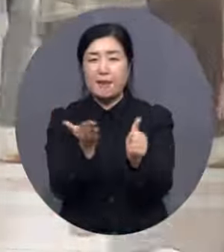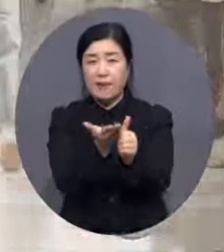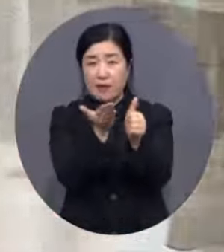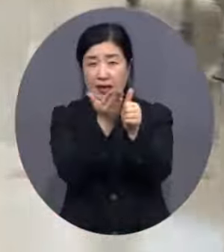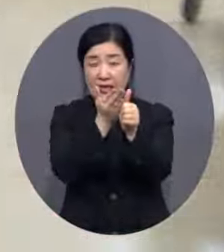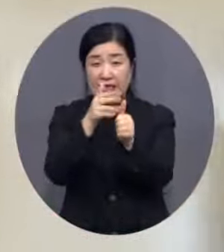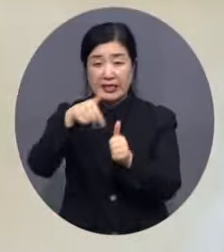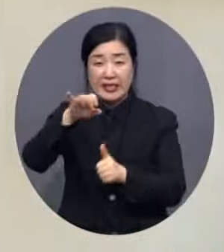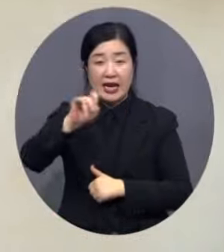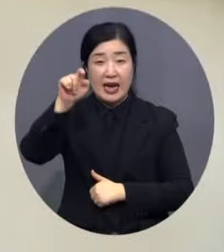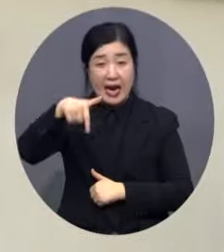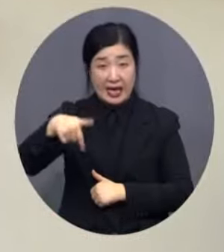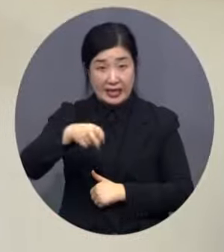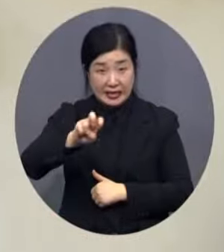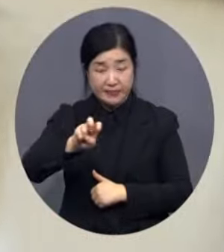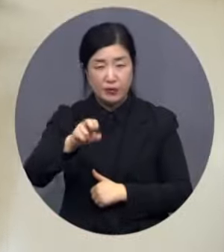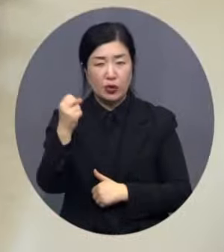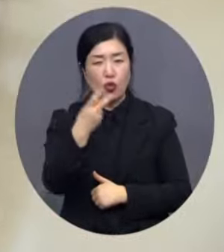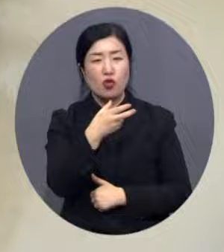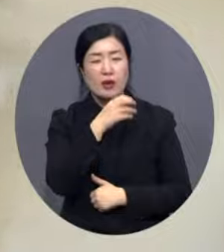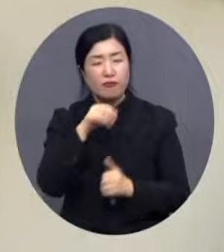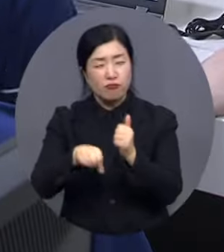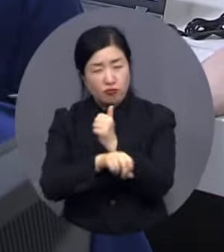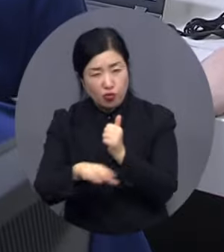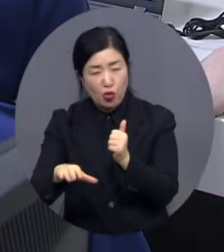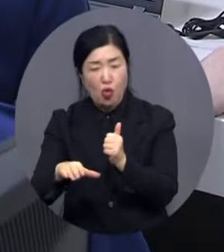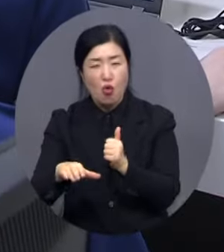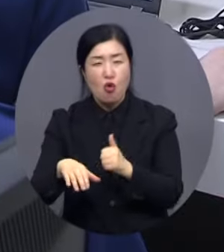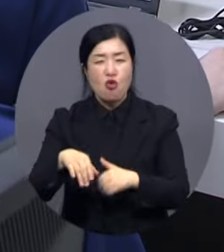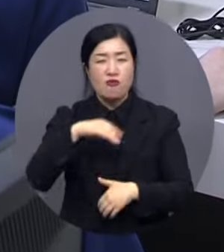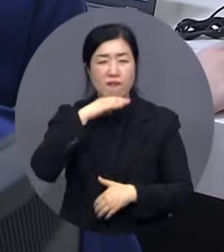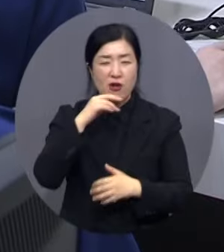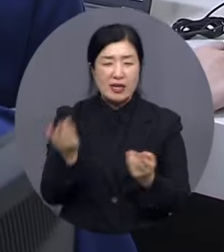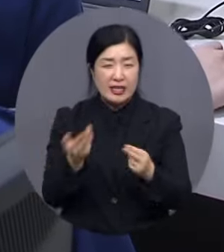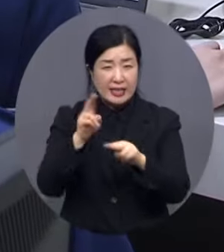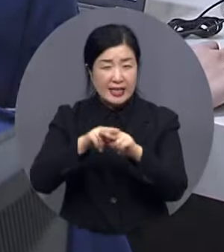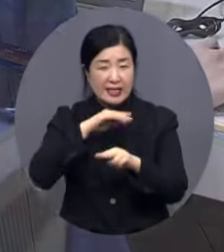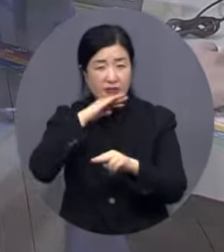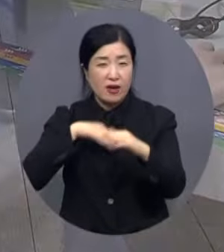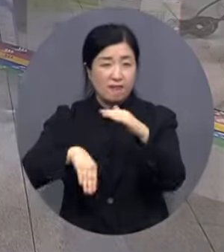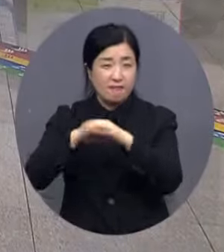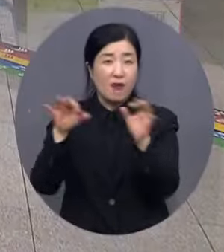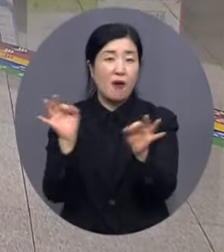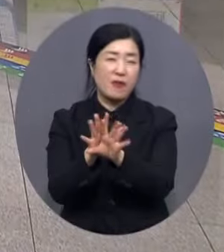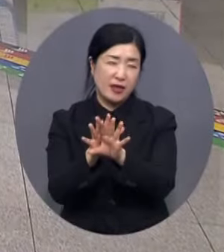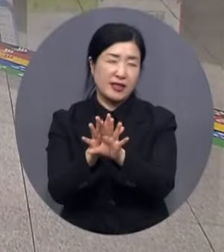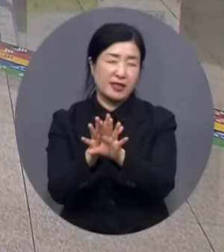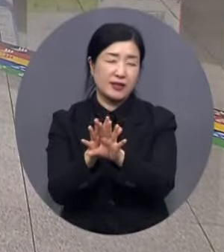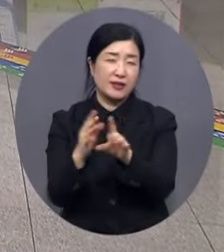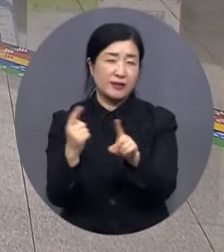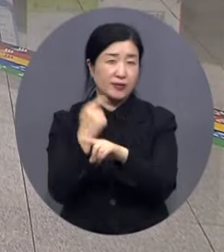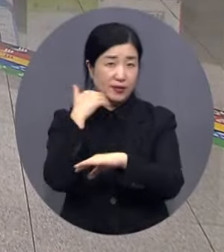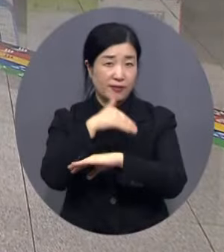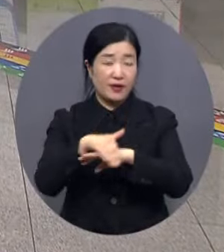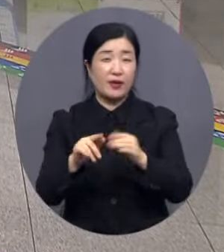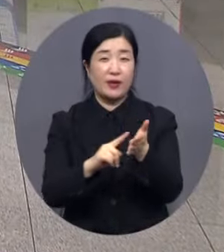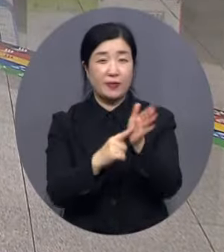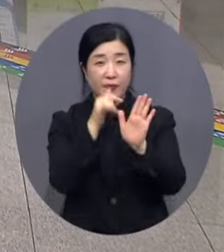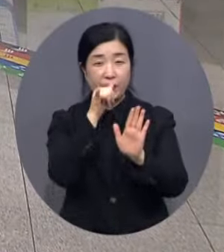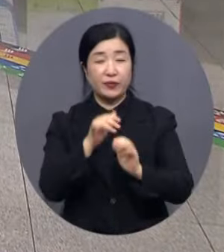도입과 의료 인프라구축 정 연장 등을 법으로 제시했습니다 MBC 뉴스